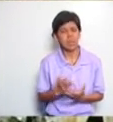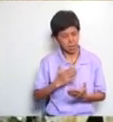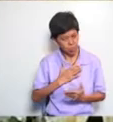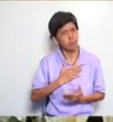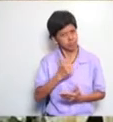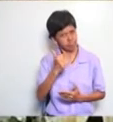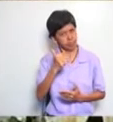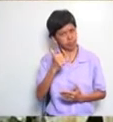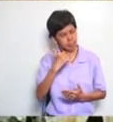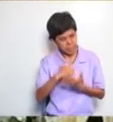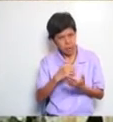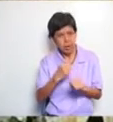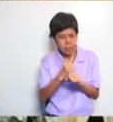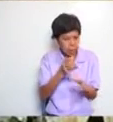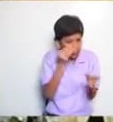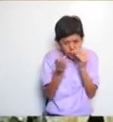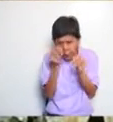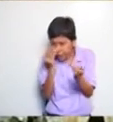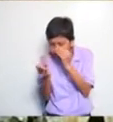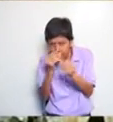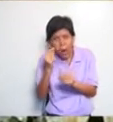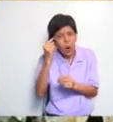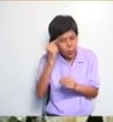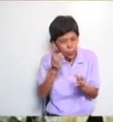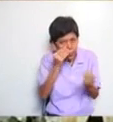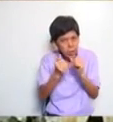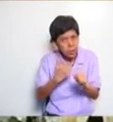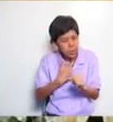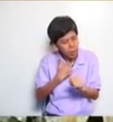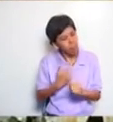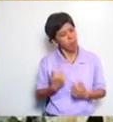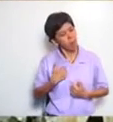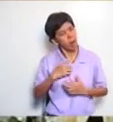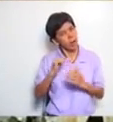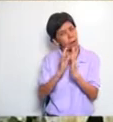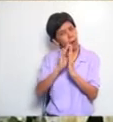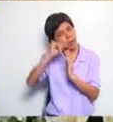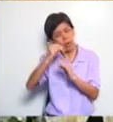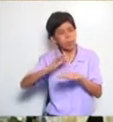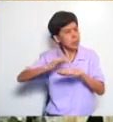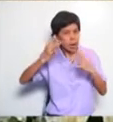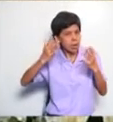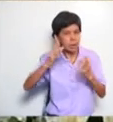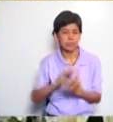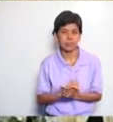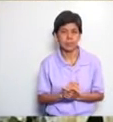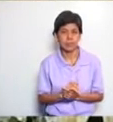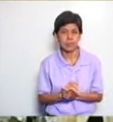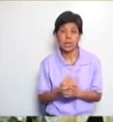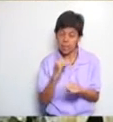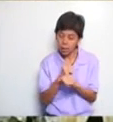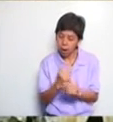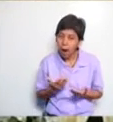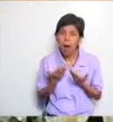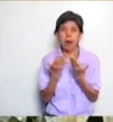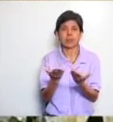แต่ผมโชคดีที่ผมได้สึกษาทุกษาสนาแล้วยอมรบว่าผมถูกส้างขมาจากโพเจ้โธรชาติกเถอะเพ